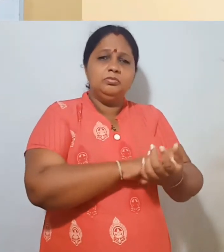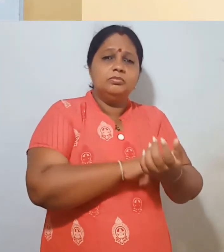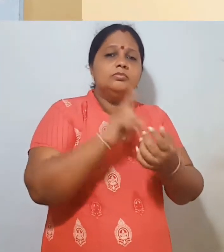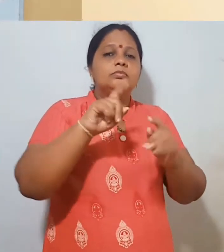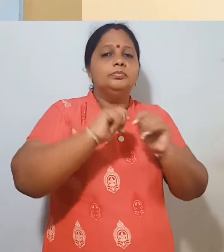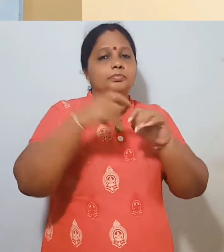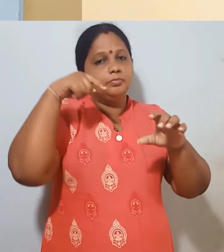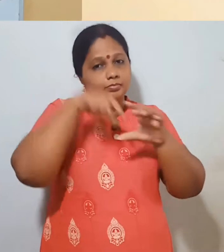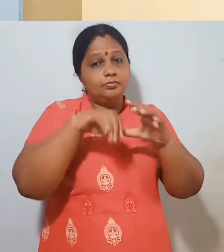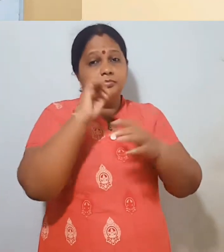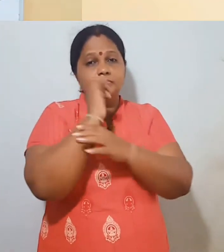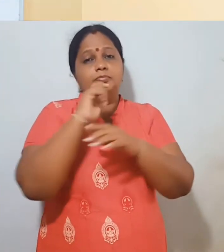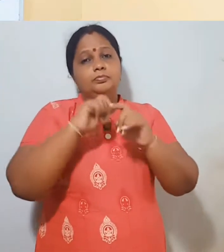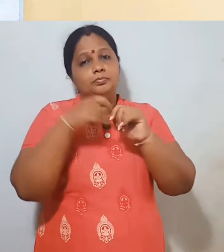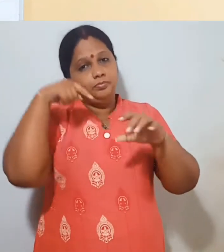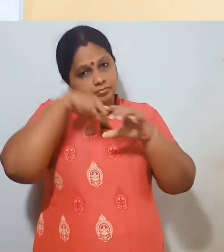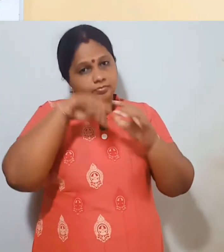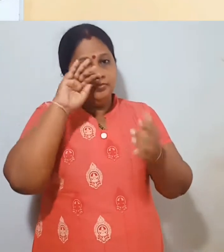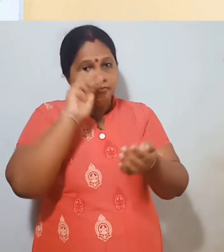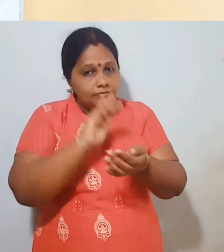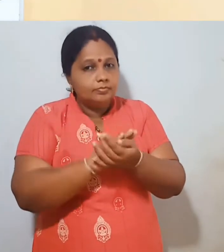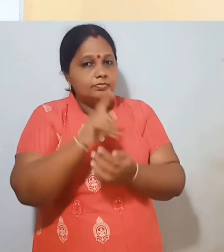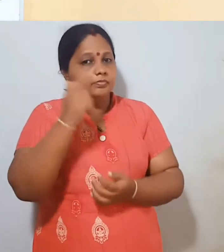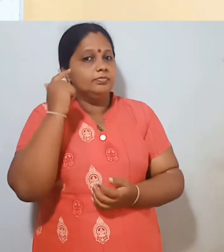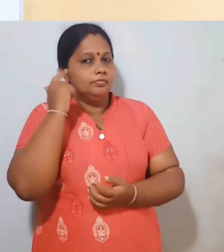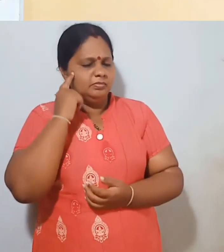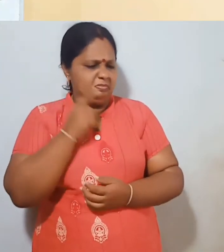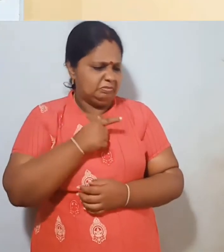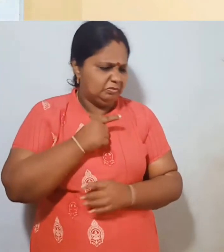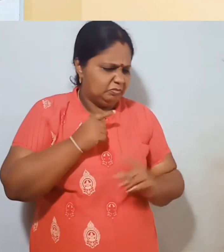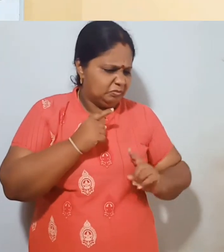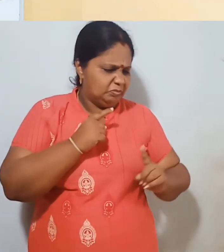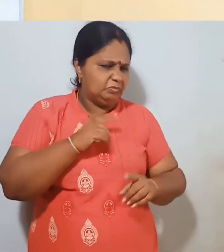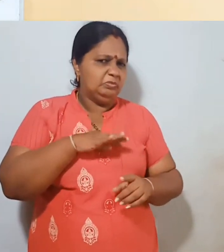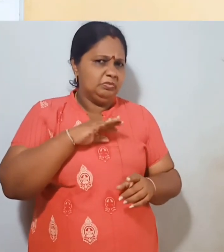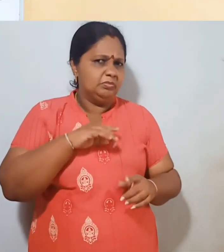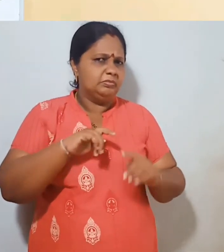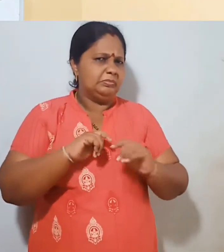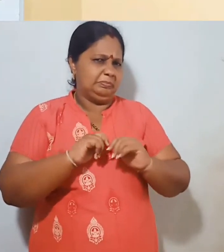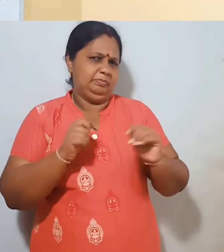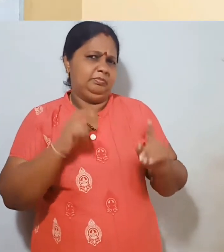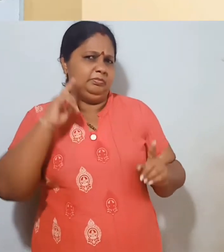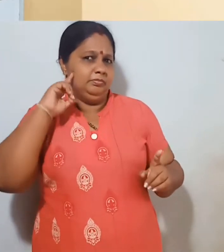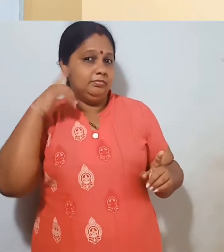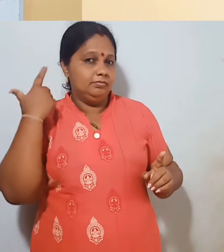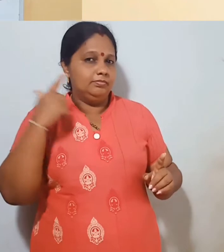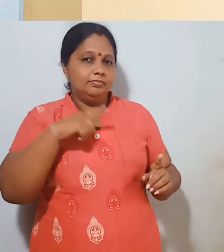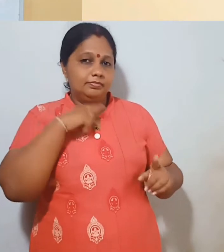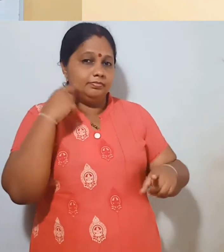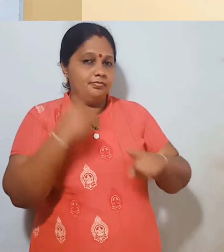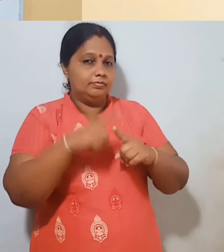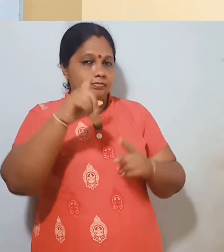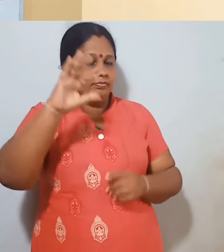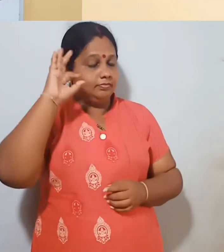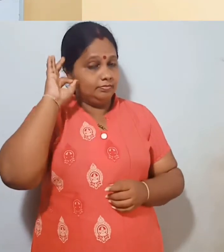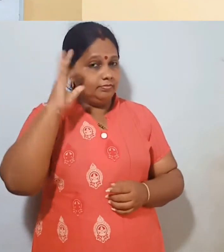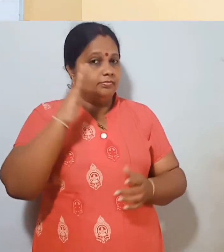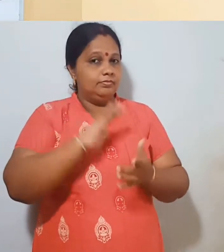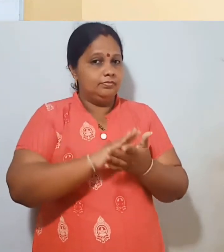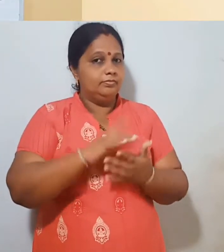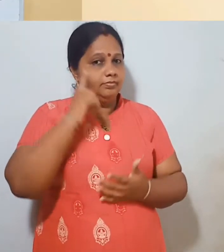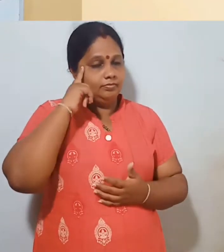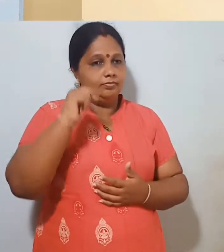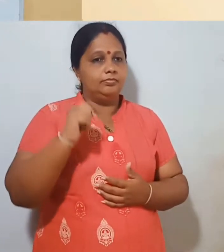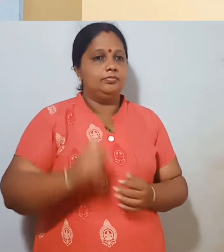ஏற்பட்டிருக்கலாம், எலும்பு உடைவு ஏற்பட்டிருக்கலாம் என்று சந்தேகிச்சமாக இருந்தால் அங்க நாங்க என்ன செய்ய வேண்டும்? இதுக்கு முதலுதவியில ஒரு முக்கியமான விஷயத்தை